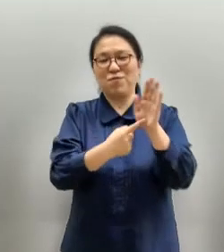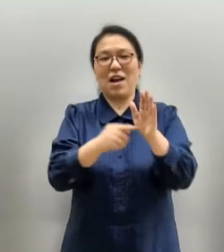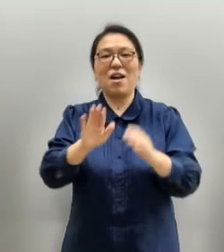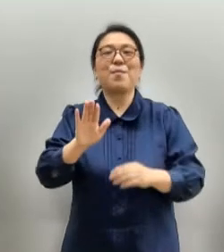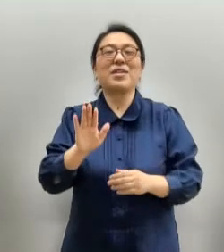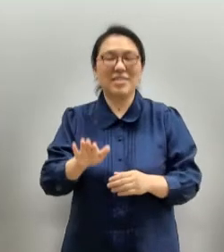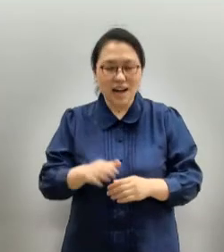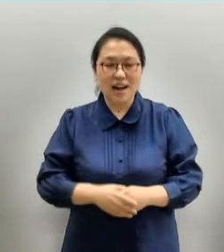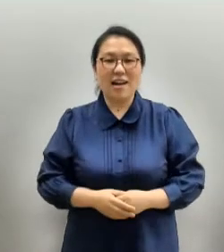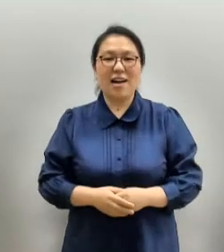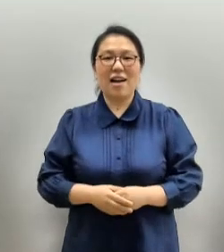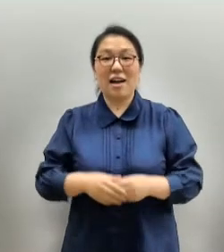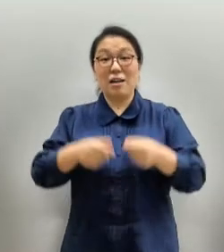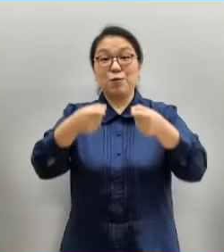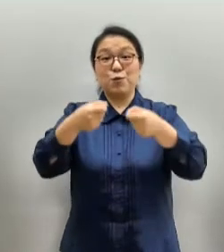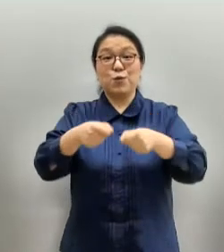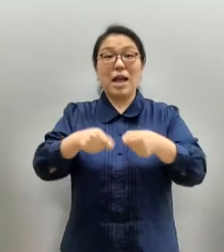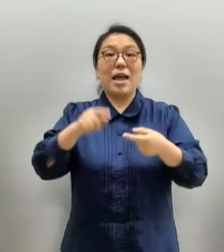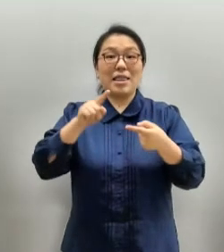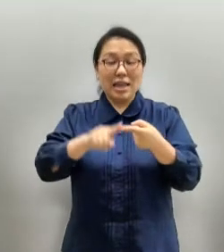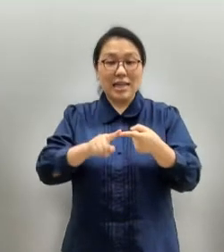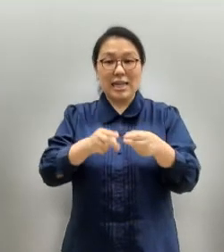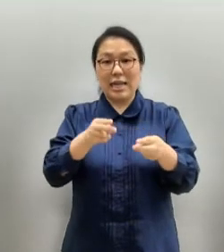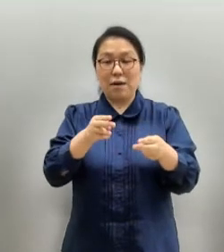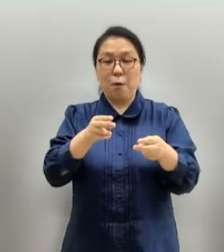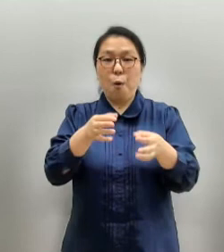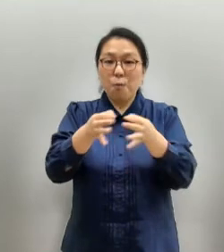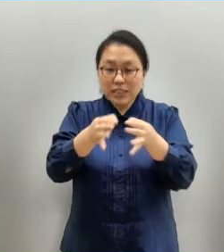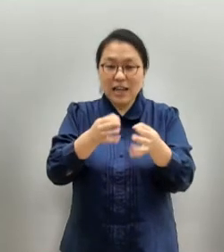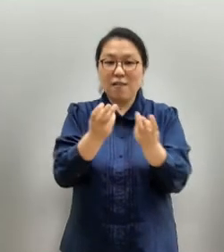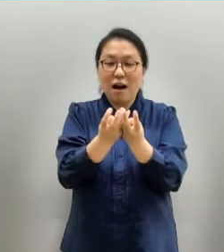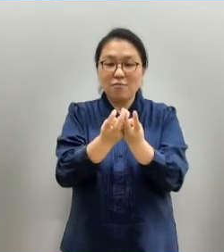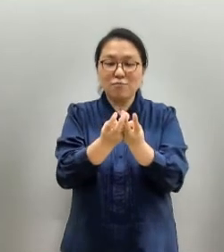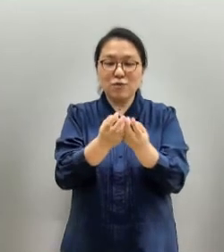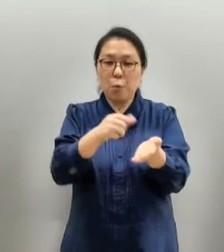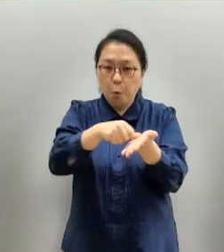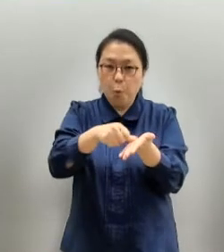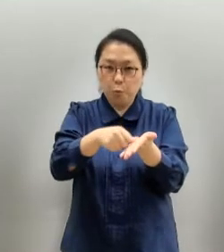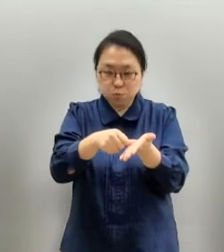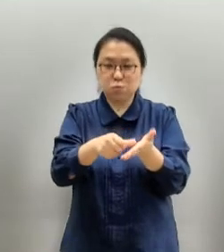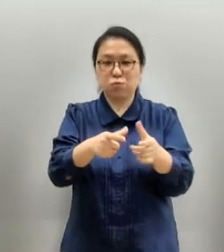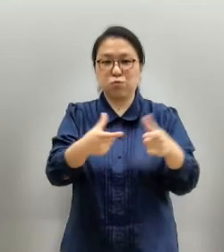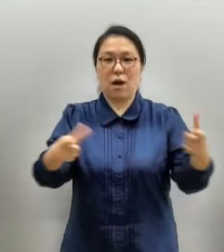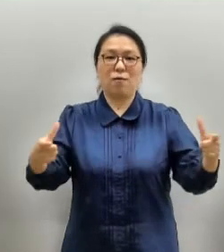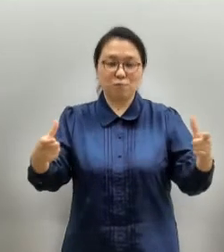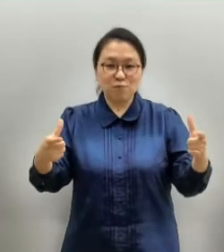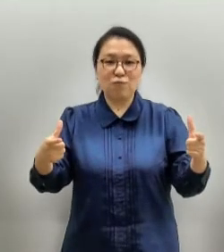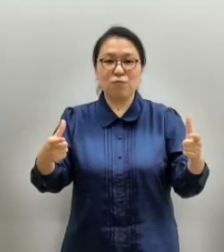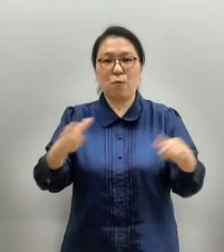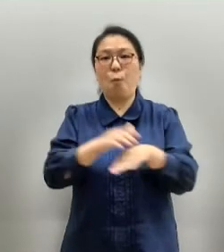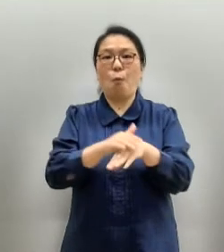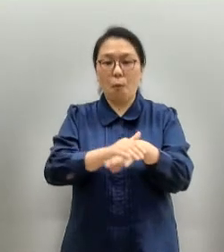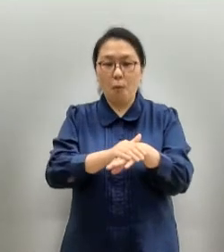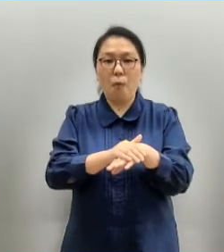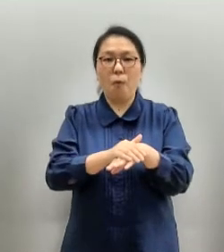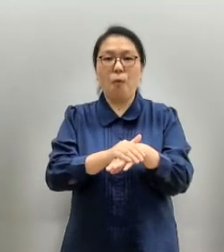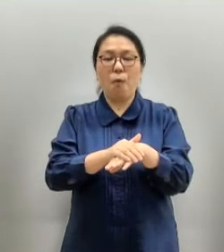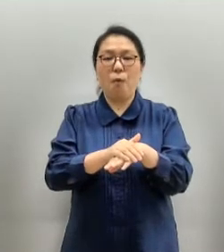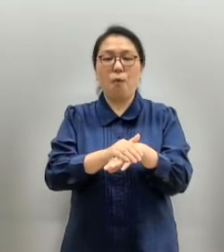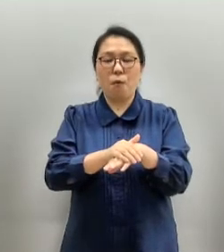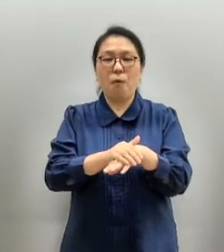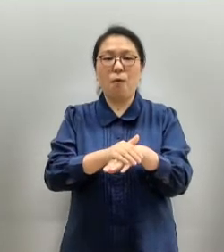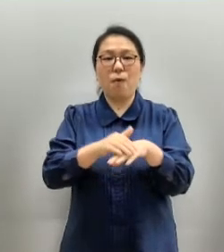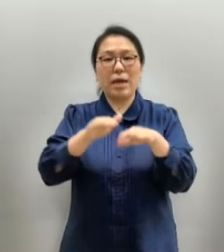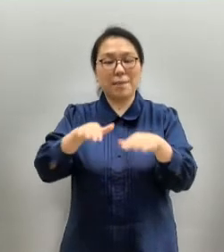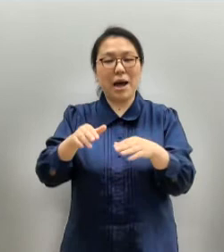象事業者を増やすことに向かって今行っていくこと、例えばその対象事業者さん の団体